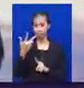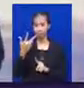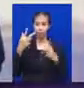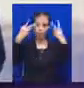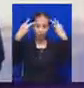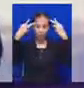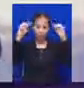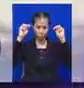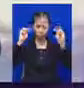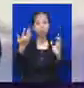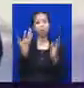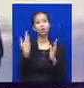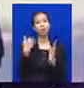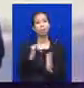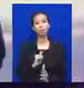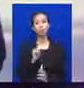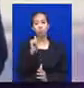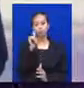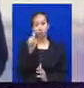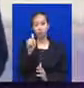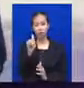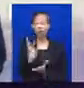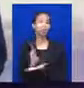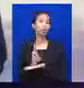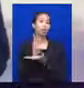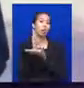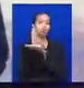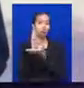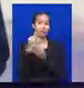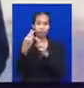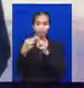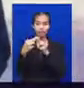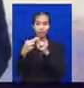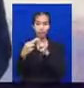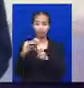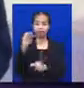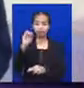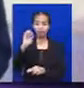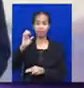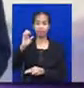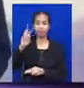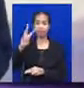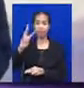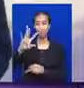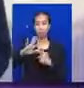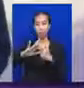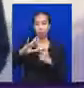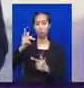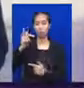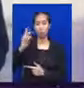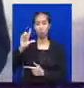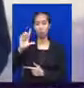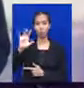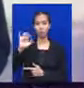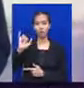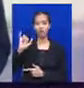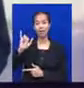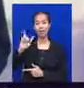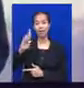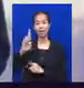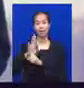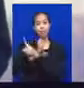รีมีกำหนดการเดินทางเข้าร่วมรับรางวัลที่เรียกว่า Nuclear Industry Summit Award ซึ่งเป็นรางวัลที่มอบให้กับประเ